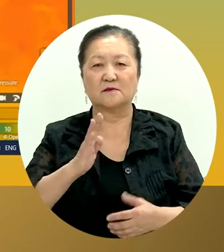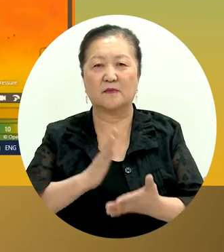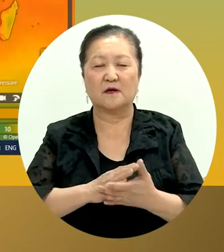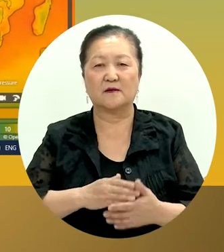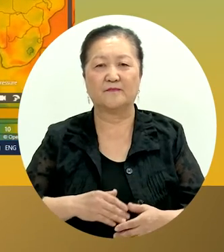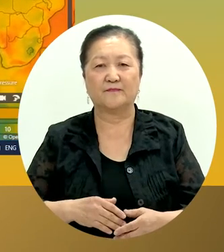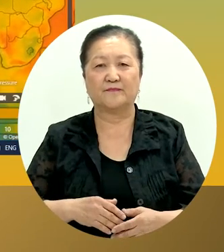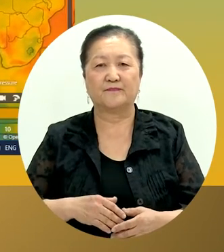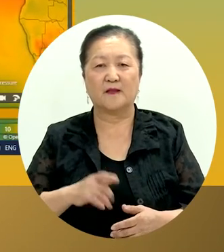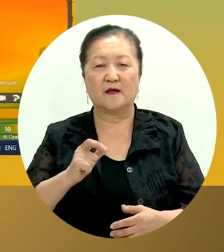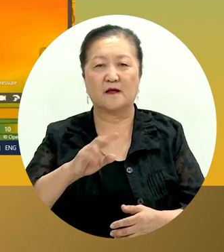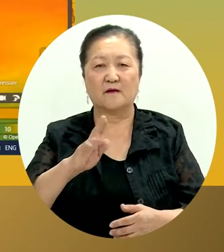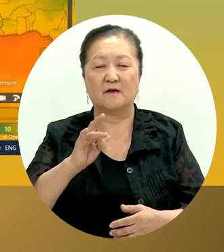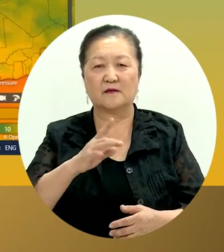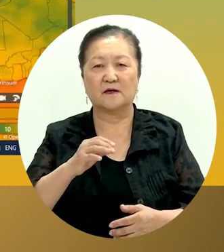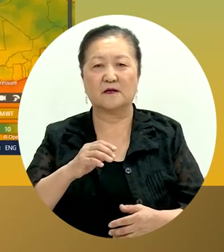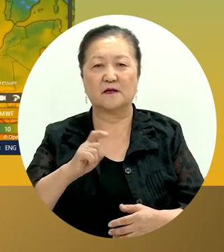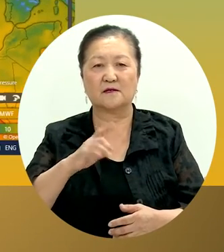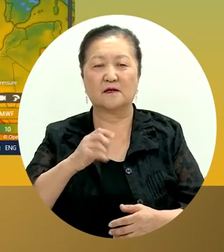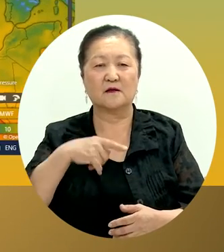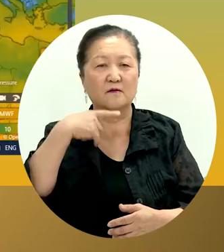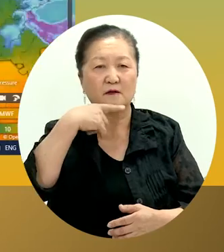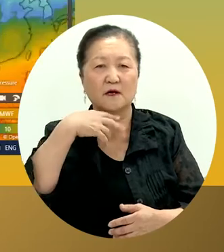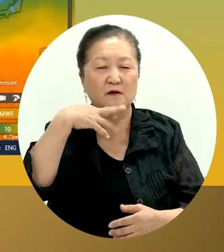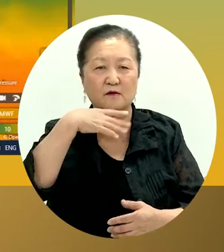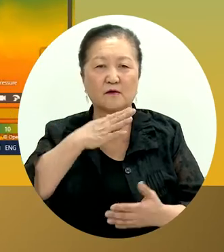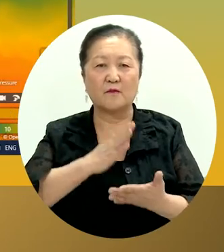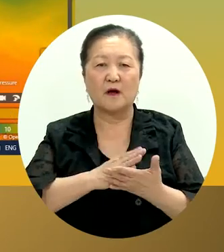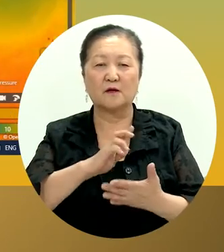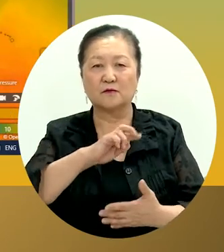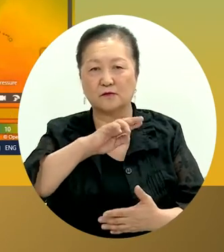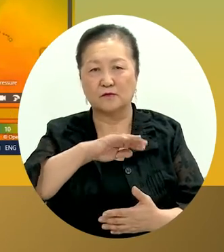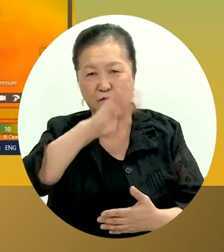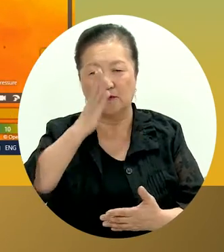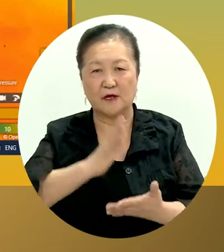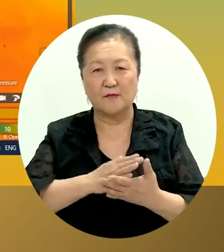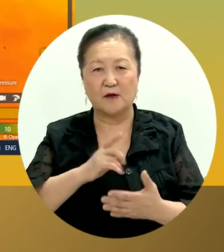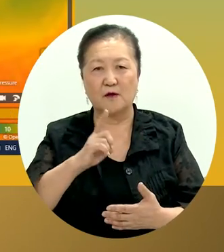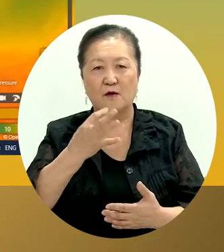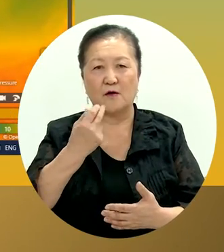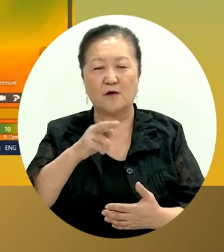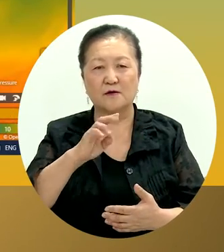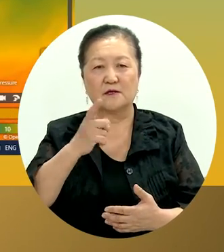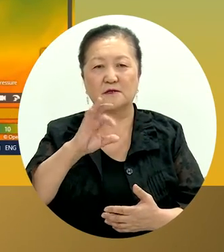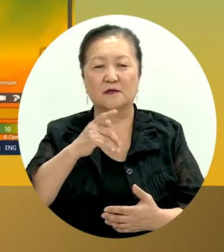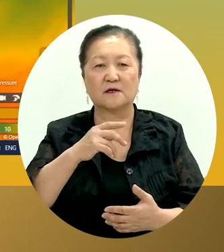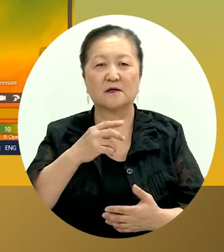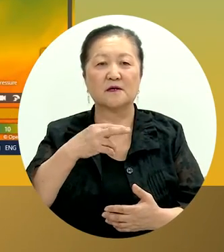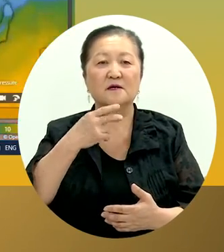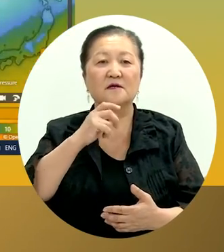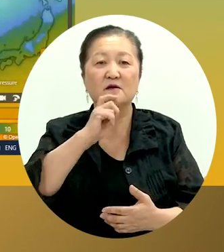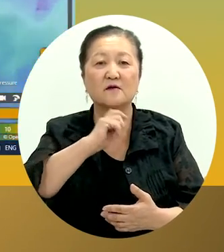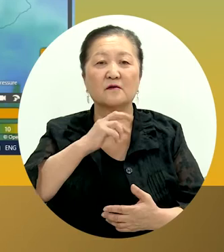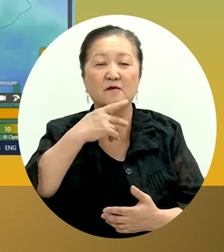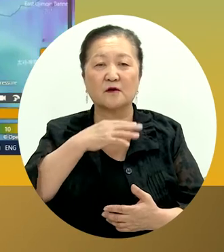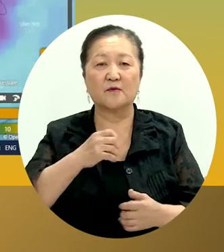харахаар за энэ экватор хэсгээр улаан өнгөтэй буюу дулаан тий. За энэ хойд хэсгээр цэнхэр өнгөтэй буюу хүүт